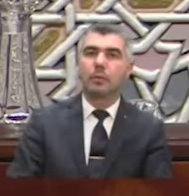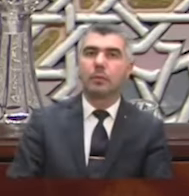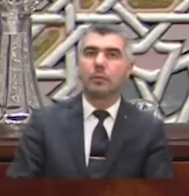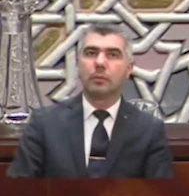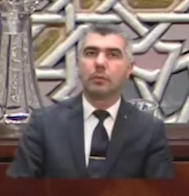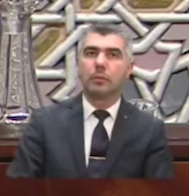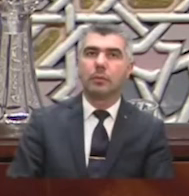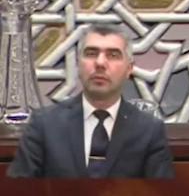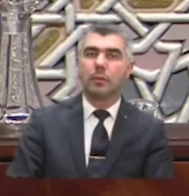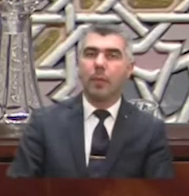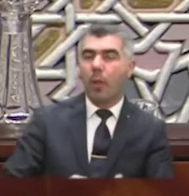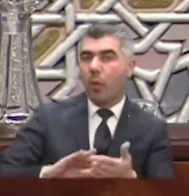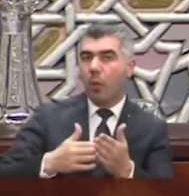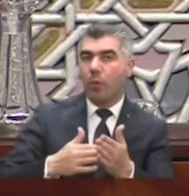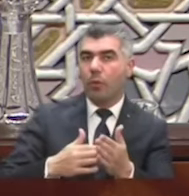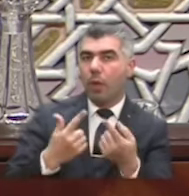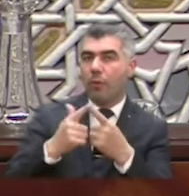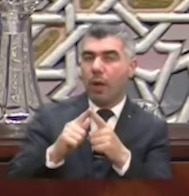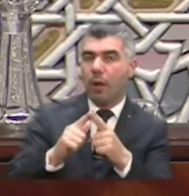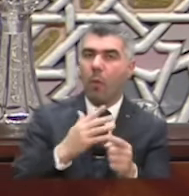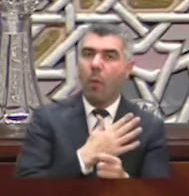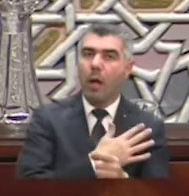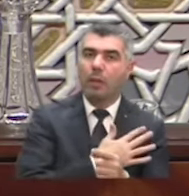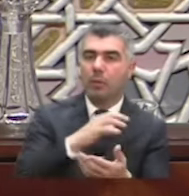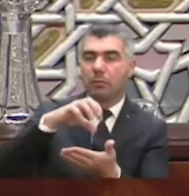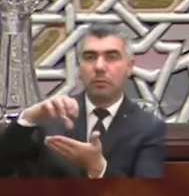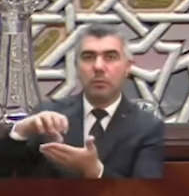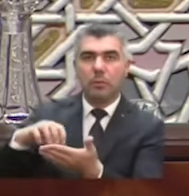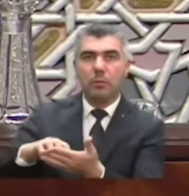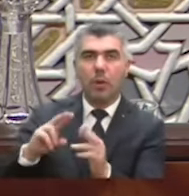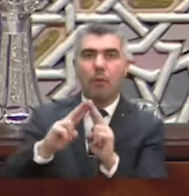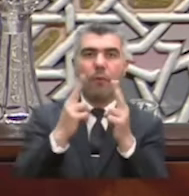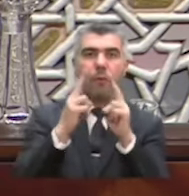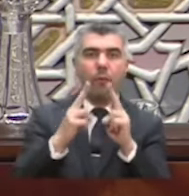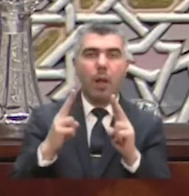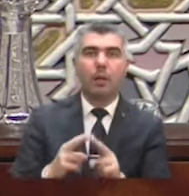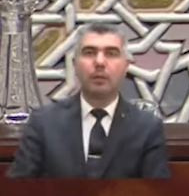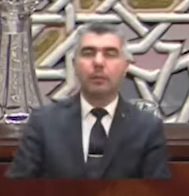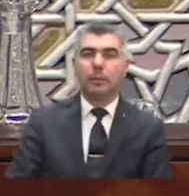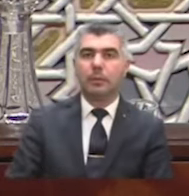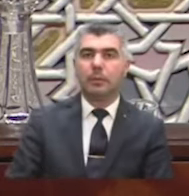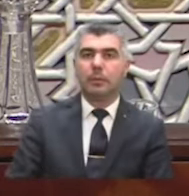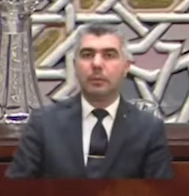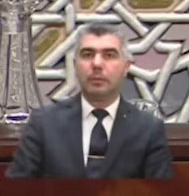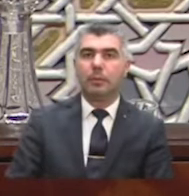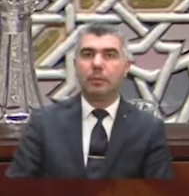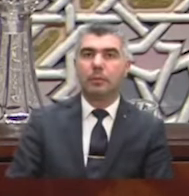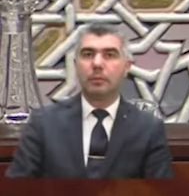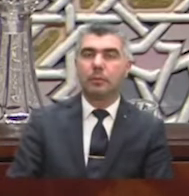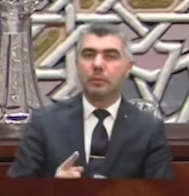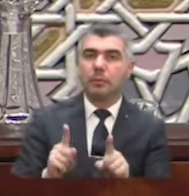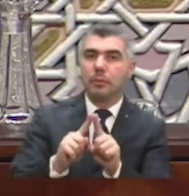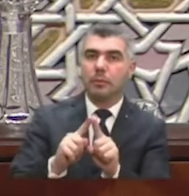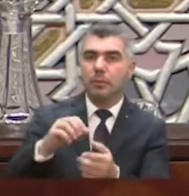نحن في كل مكان من الوطن بل من العالم باستثناء